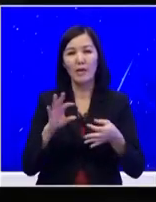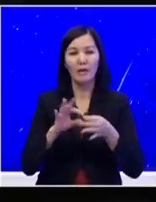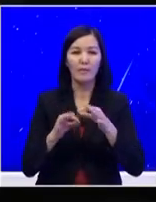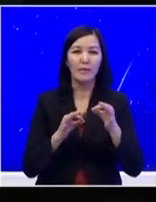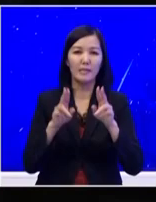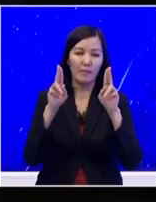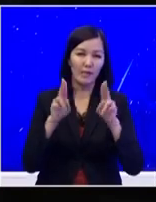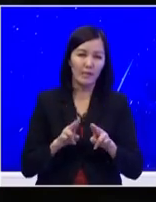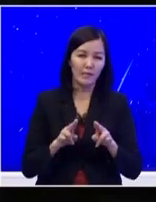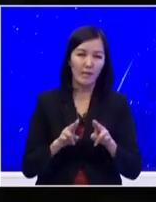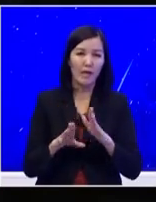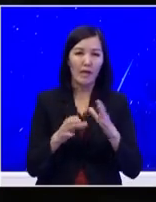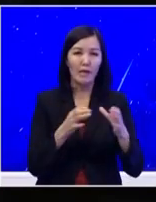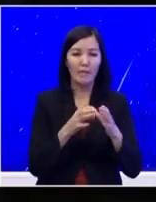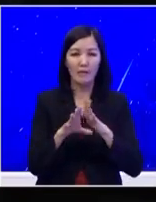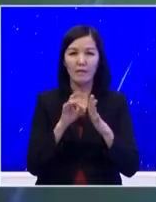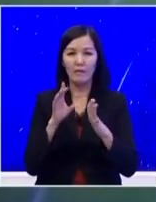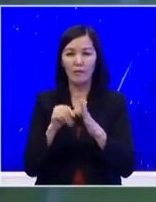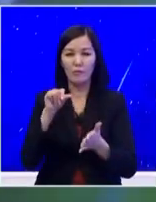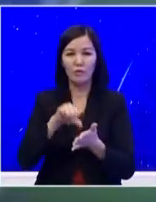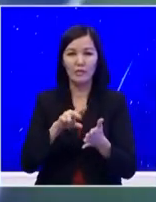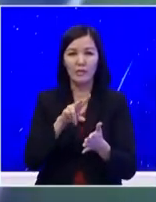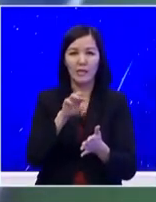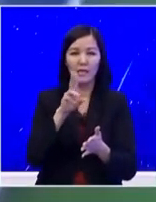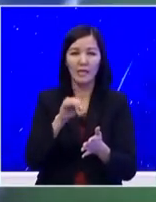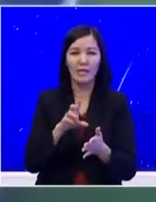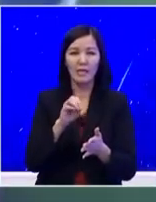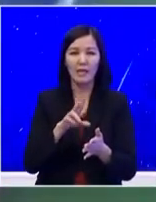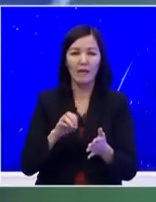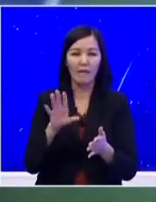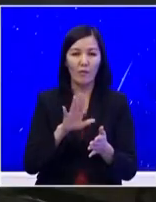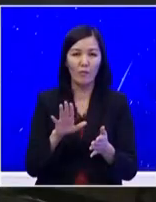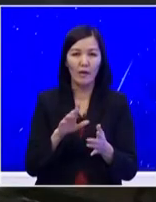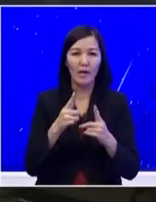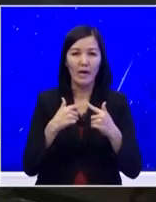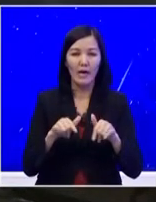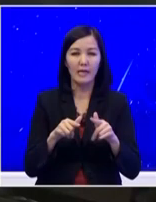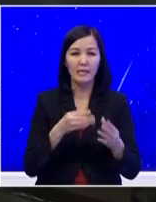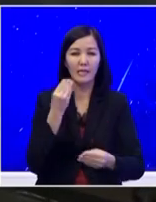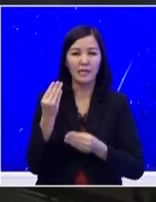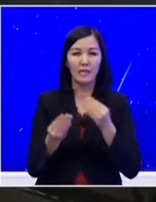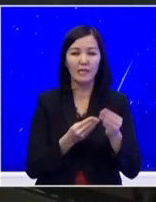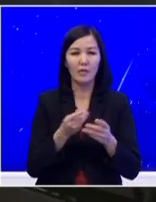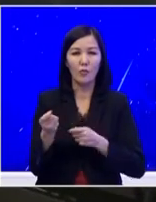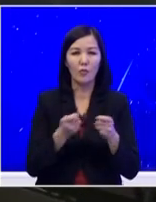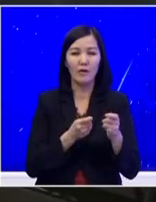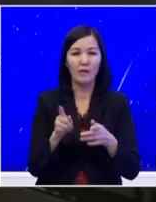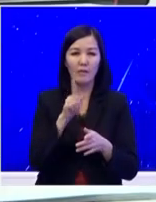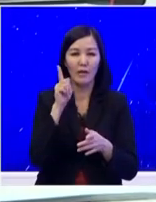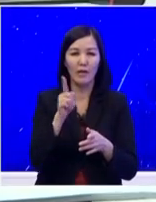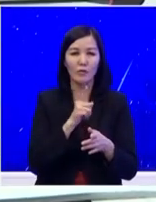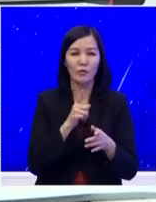системе. Команды выбирались из числа участников Лиги чемпионов и Лиги Европы. Организаторы виртуального турнира – Управление по делам